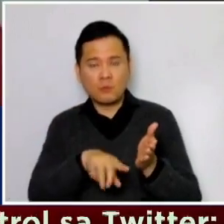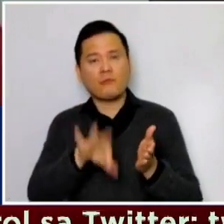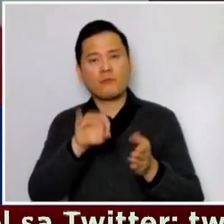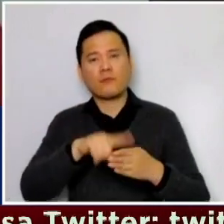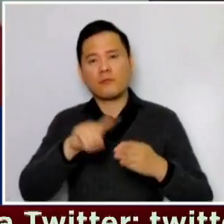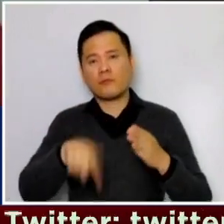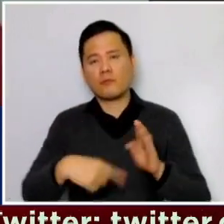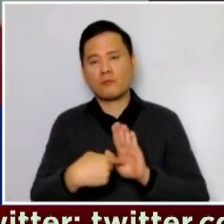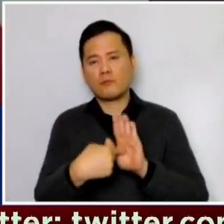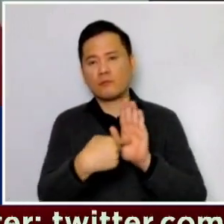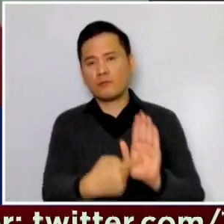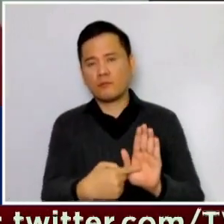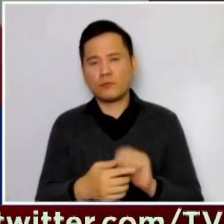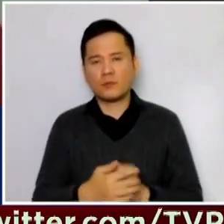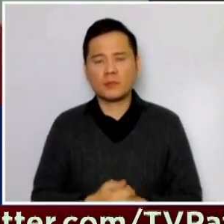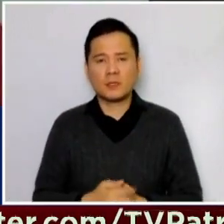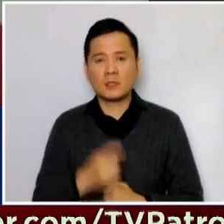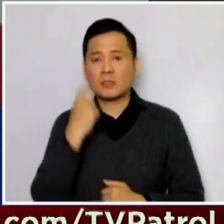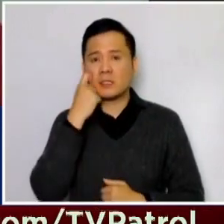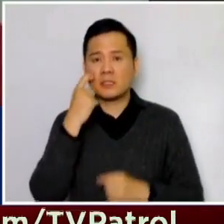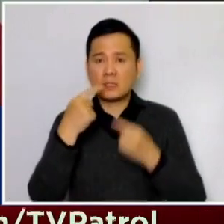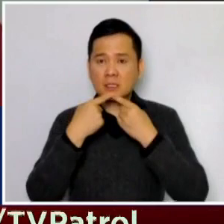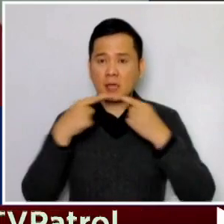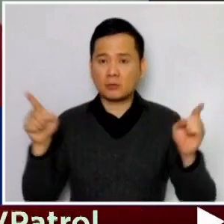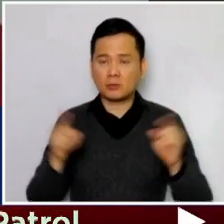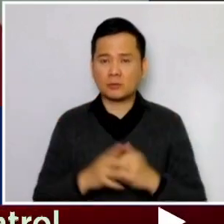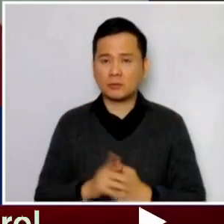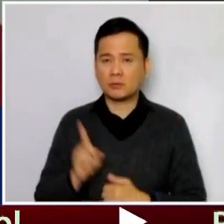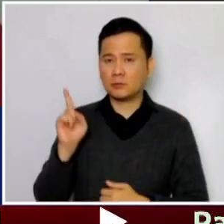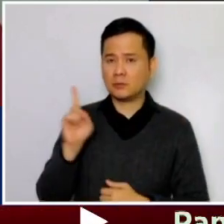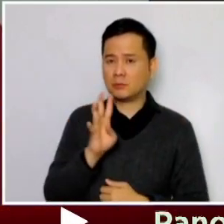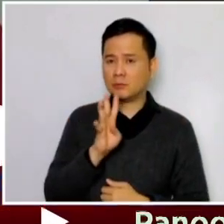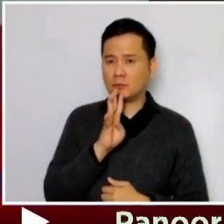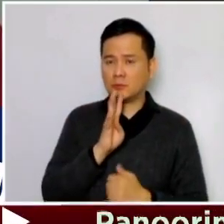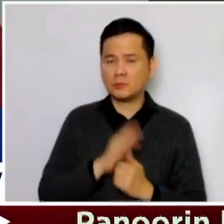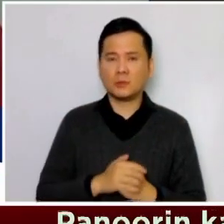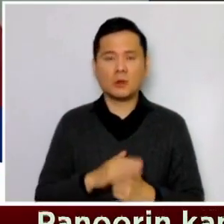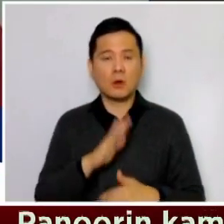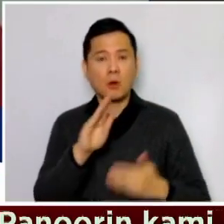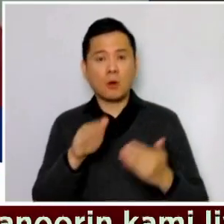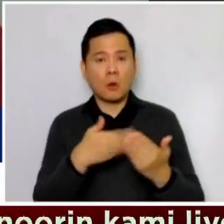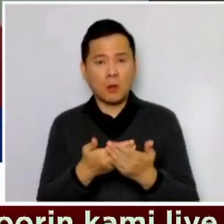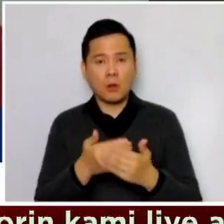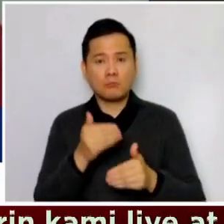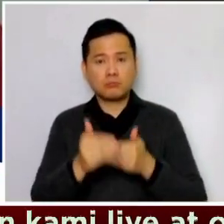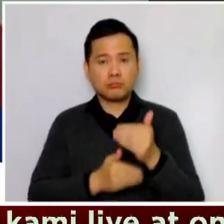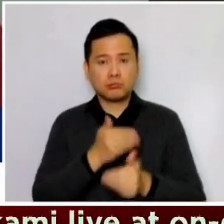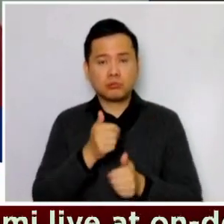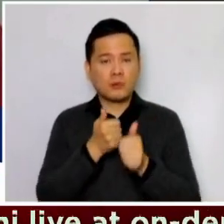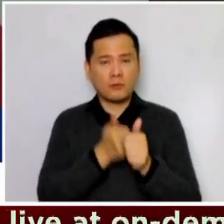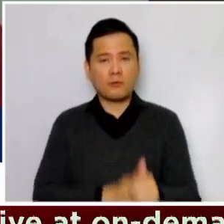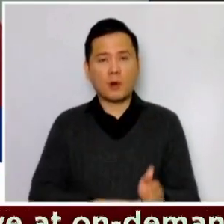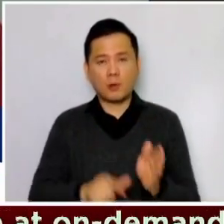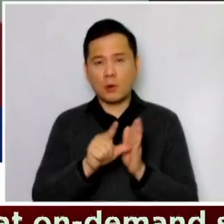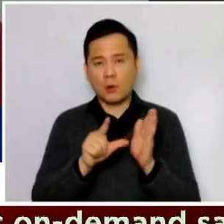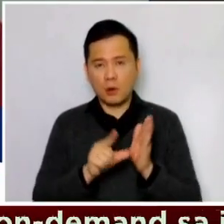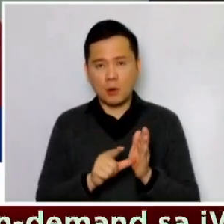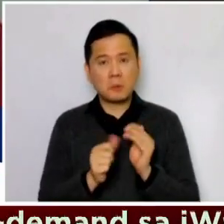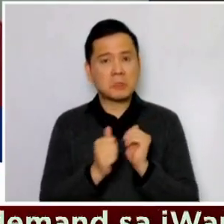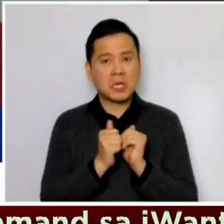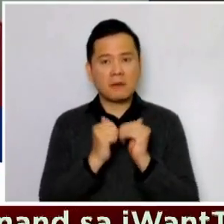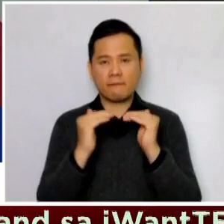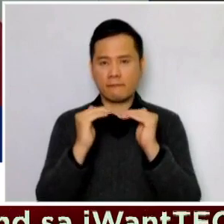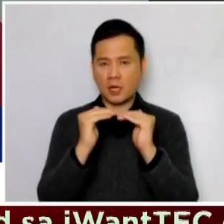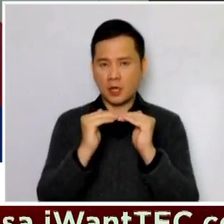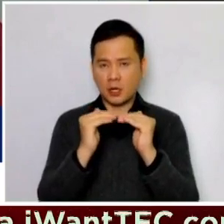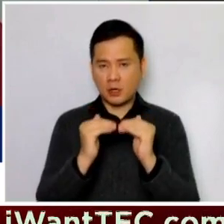taon na inilabas kanina. We undertook all procedures and processes legally and fairly. So, ang